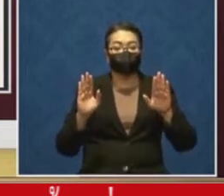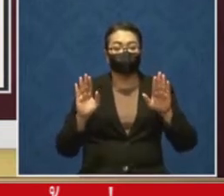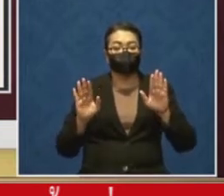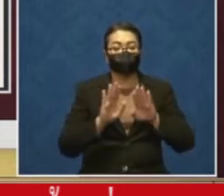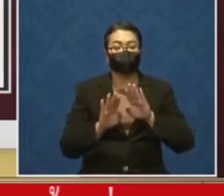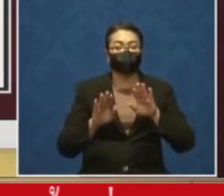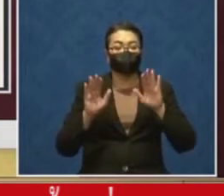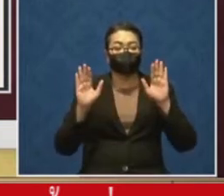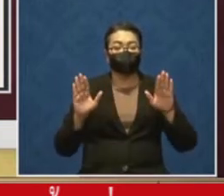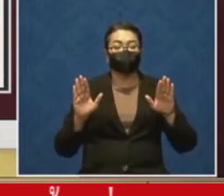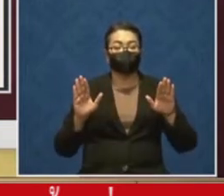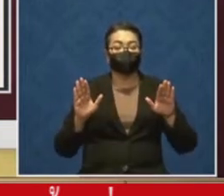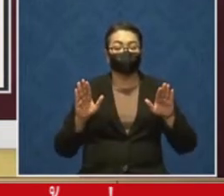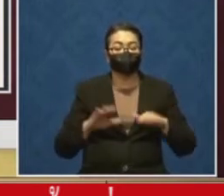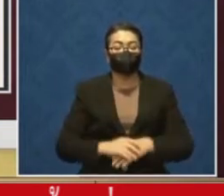ับ